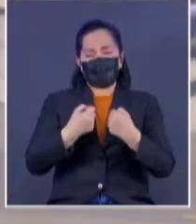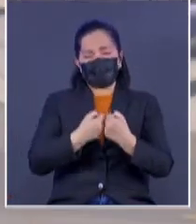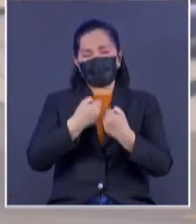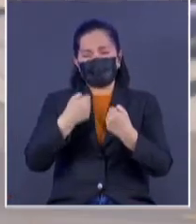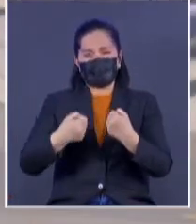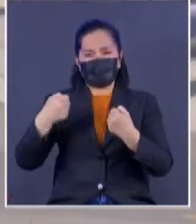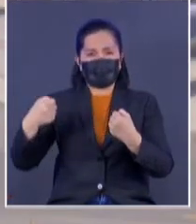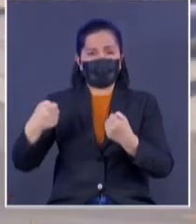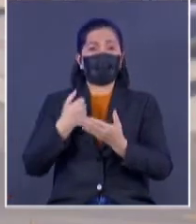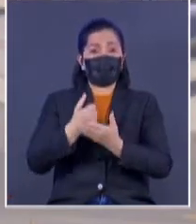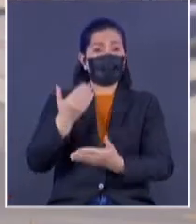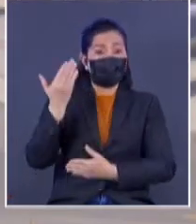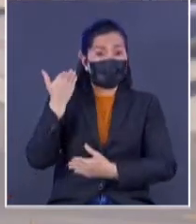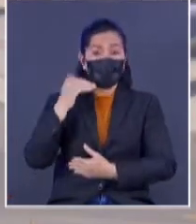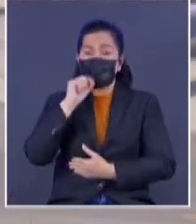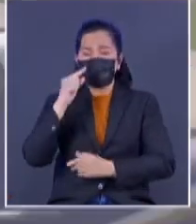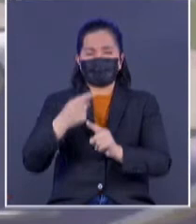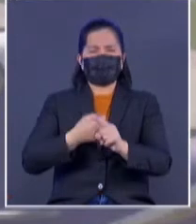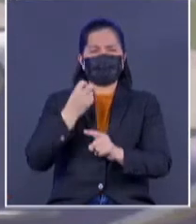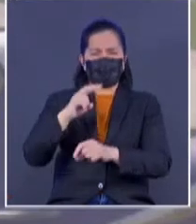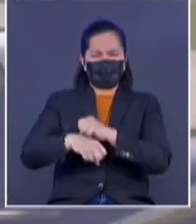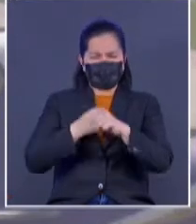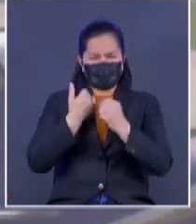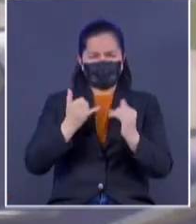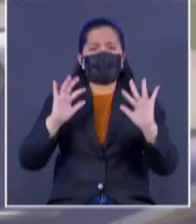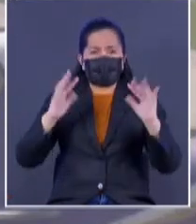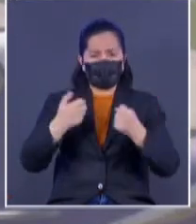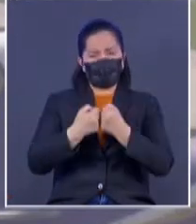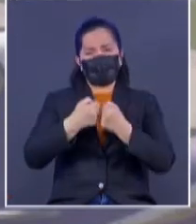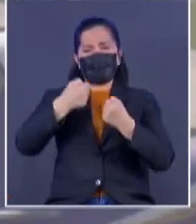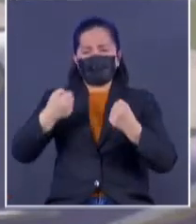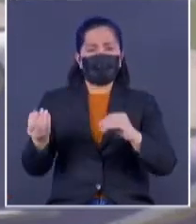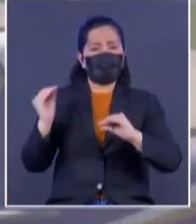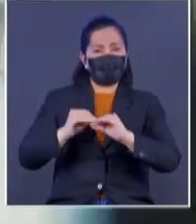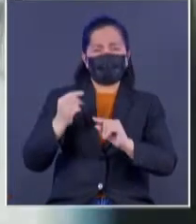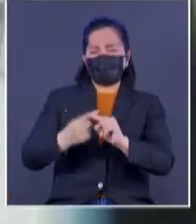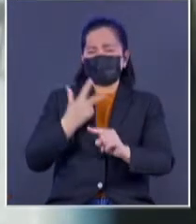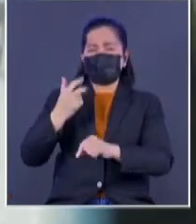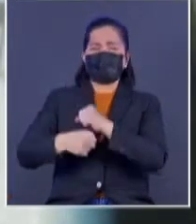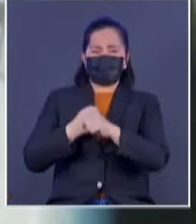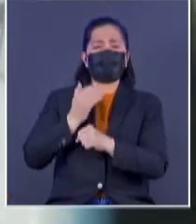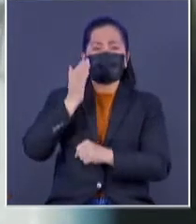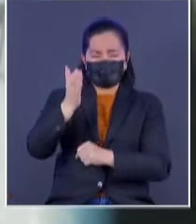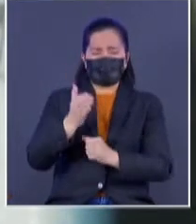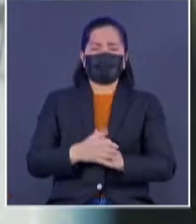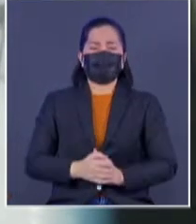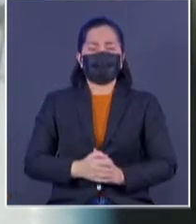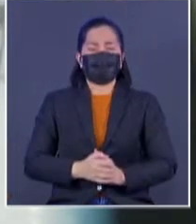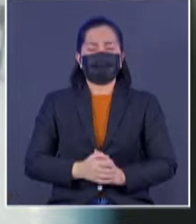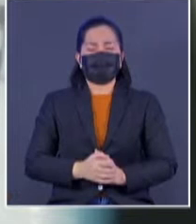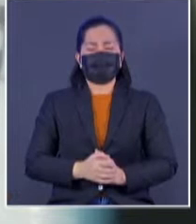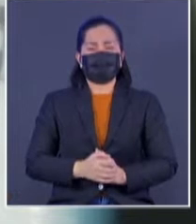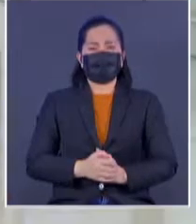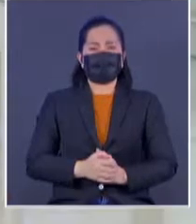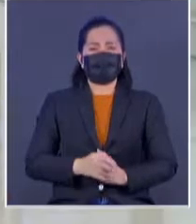รการช่วยเหลือครับจากเดิมจะสิ้นสุดในเดือนธันวาคมปีนี้ยืดไปถึงเดือนมีนาคมปีหน้าปี2565ด้วยอันนี้